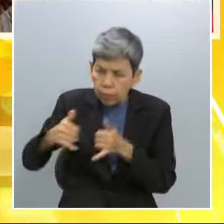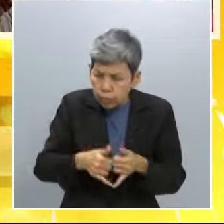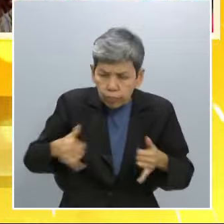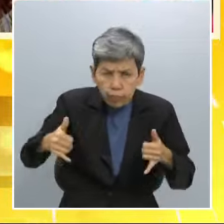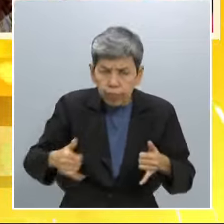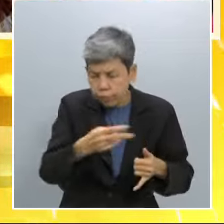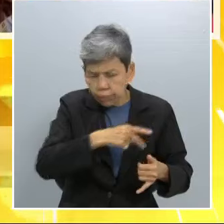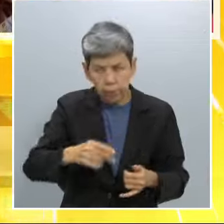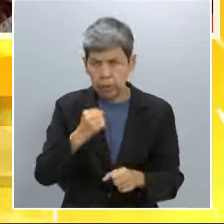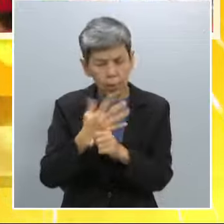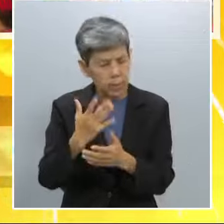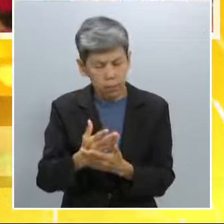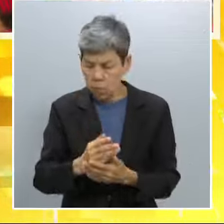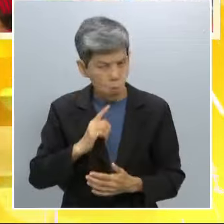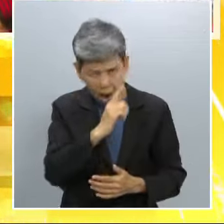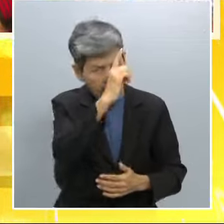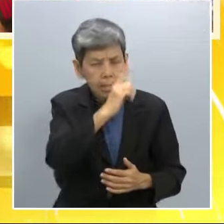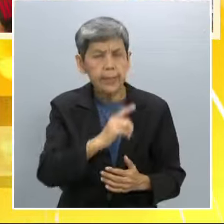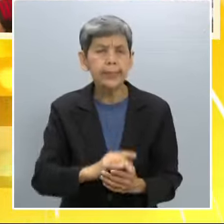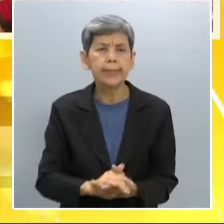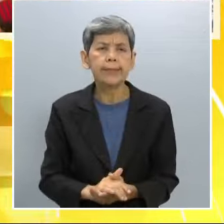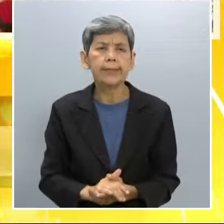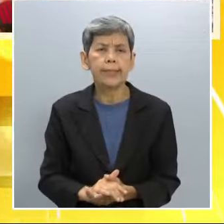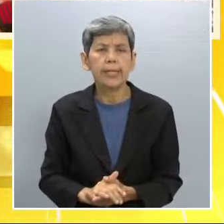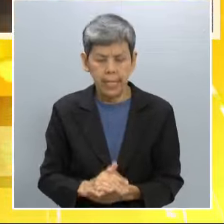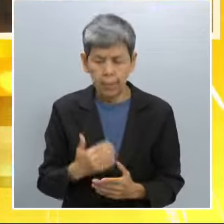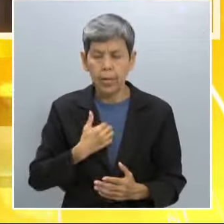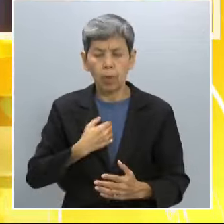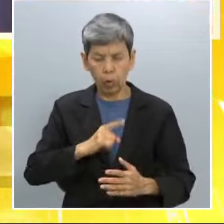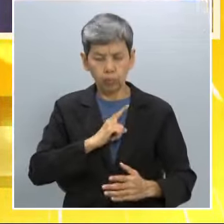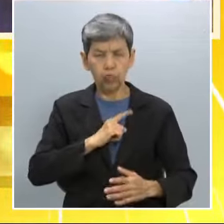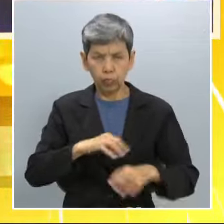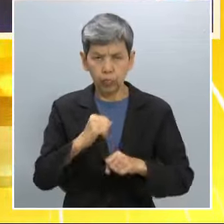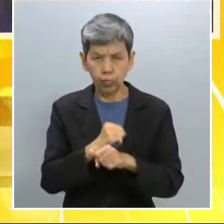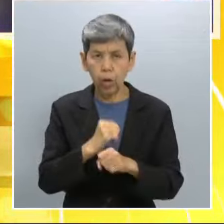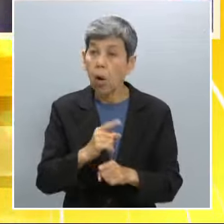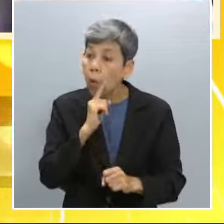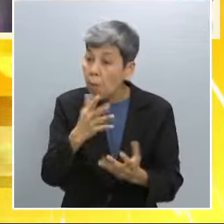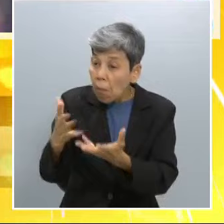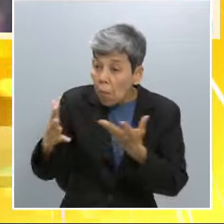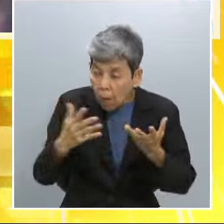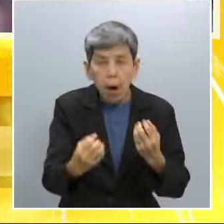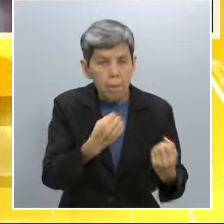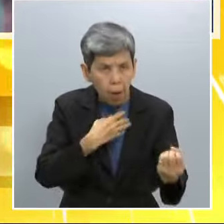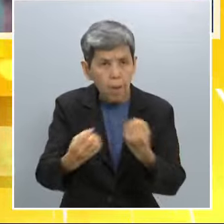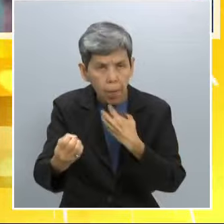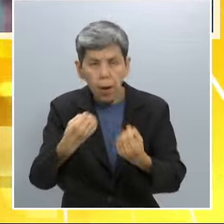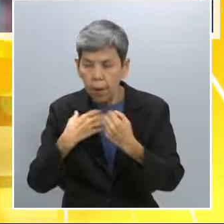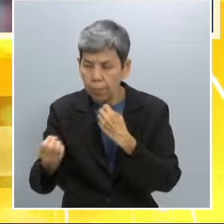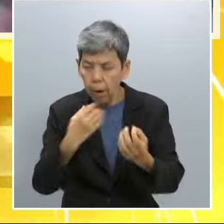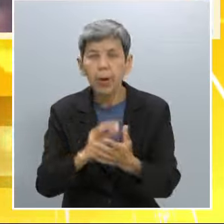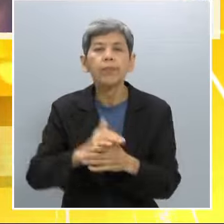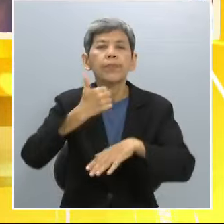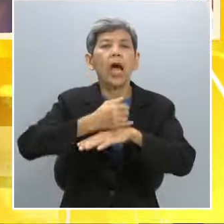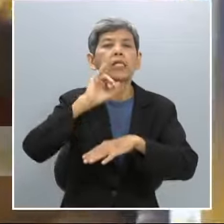ลยนะนะเดี๋ยวจะไปจัดการแล้วถ้าขาดหรืออะไรนะครับผมจะกำชับให้ทางท่านรู้ว่